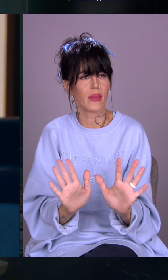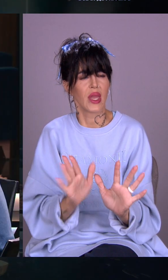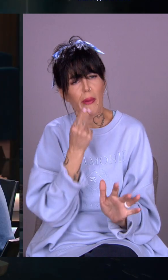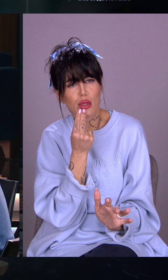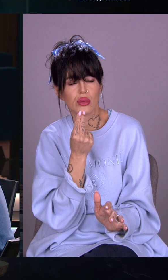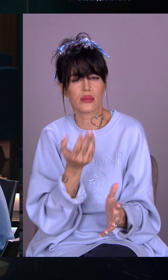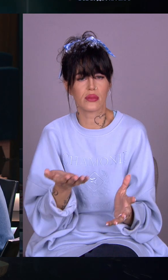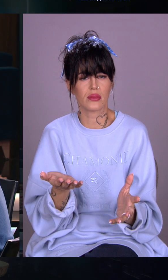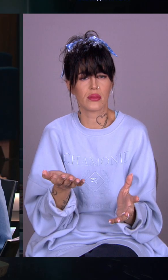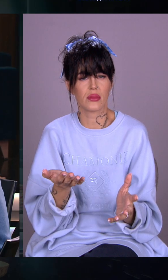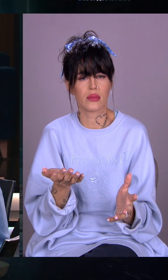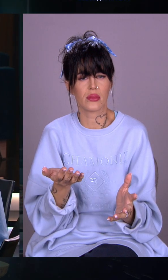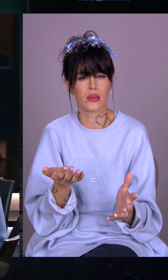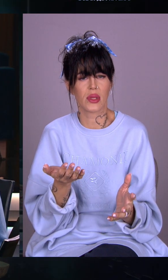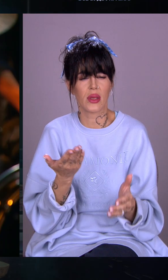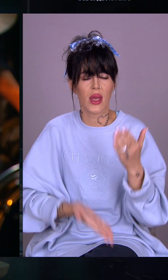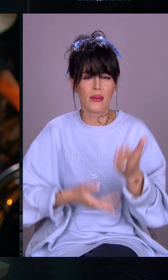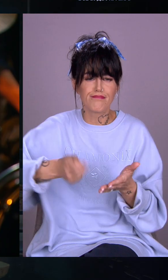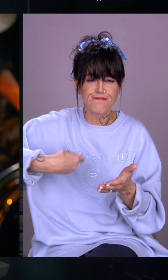здається. А, драники. А, типу як...